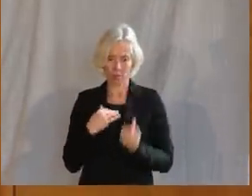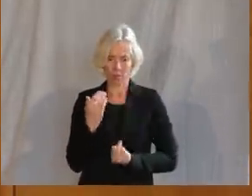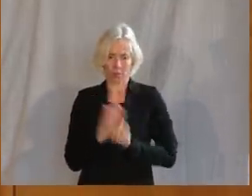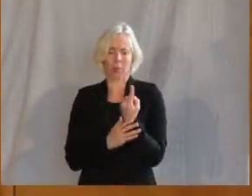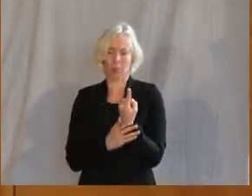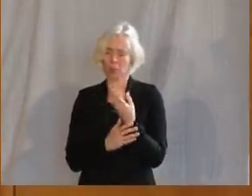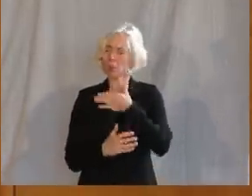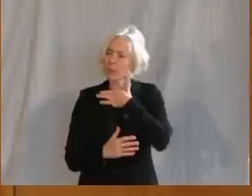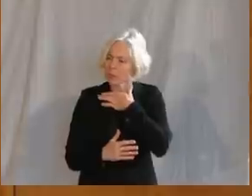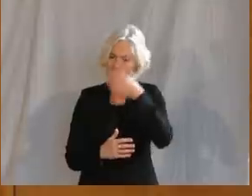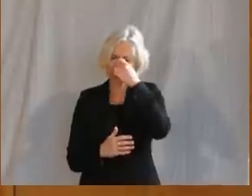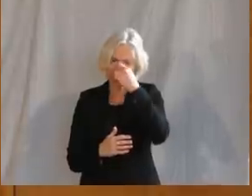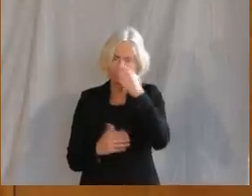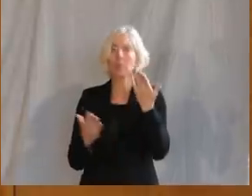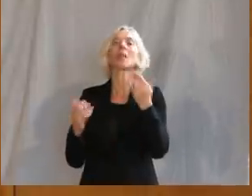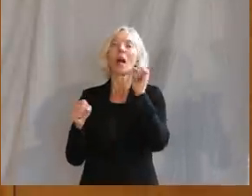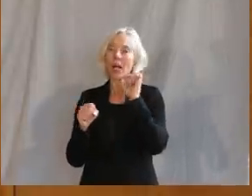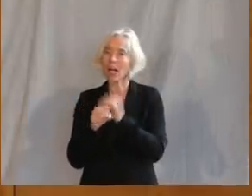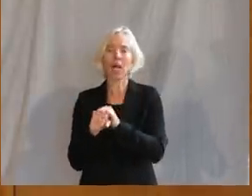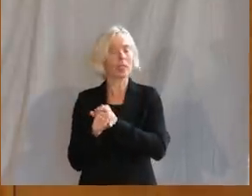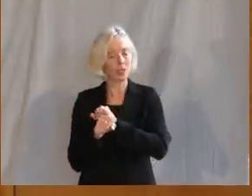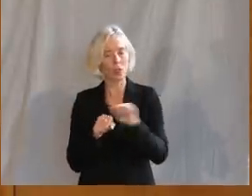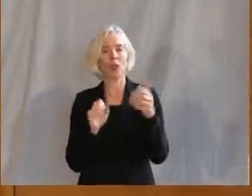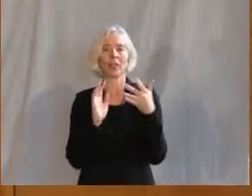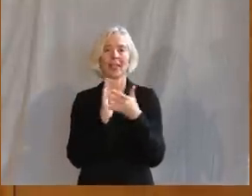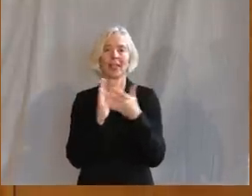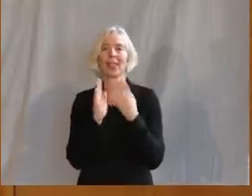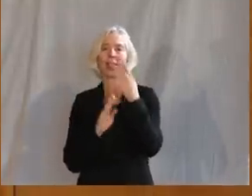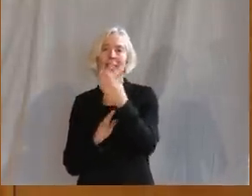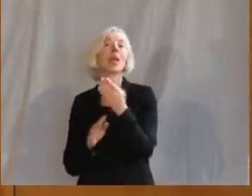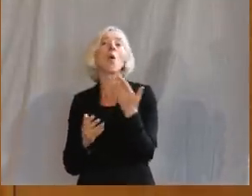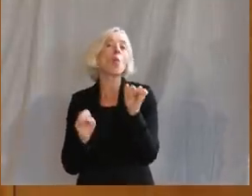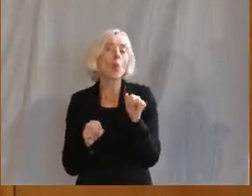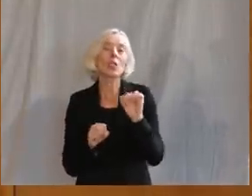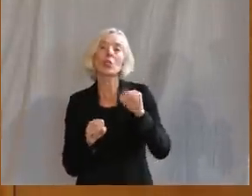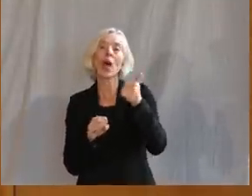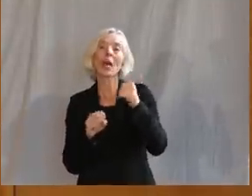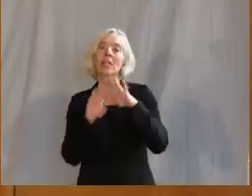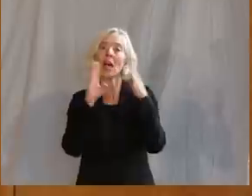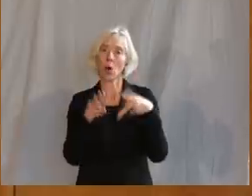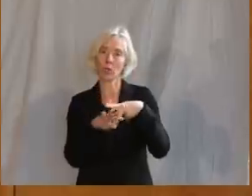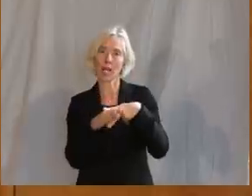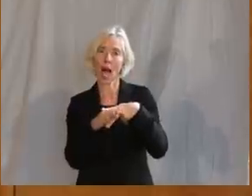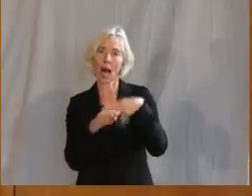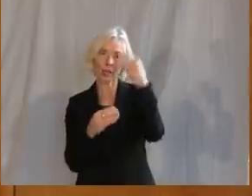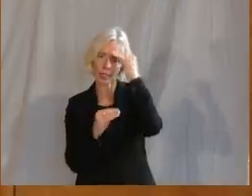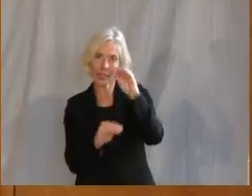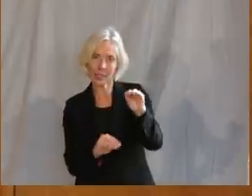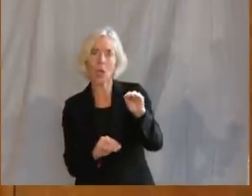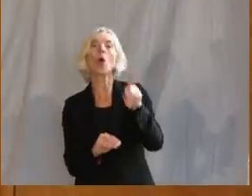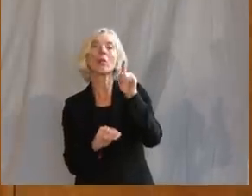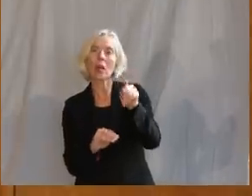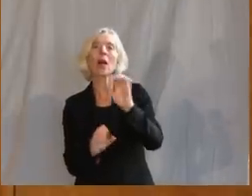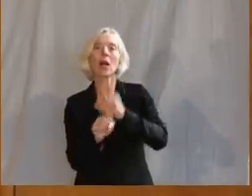lassen. Primär sollte man sich zwar an den Hausarzt wenden, nach Möglichkeit sollte der auch abstreichen, aber sollte das nicht möglich sein, kann tatsächlich jeder Bürger sich dann